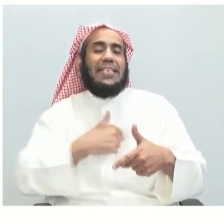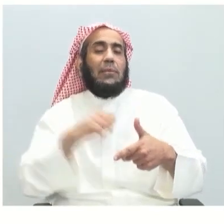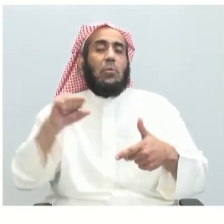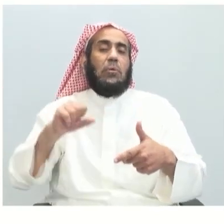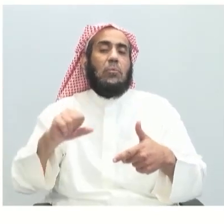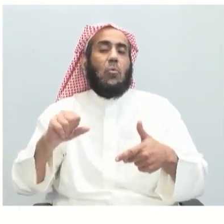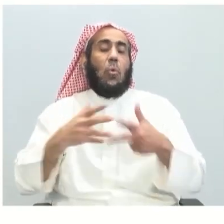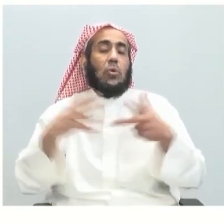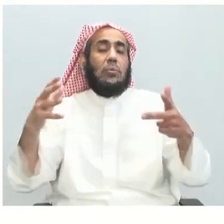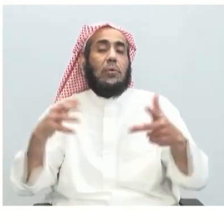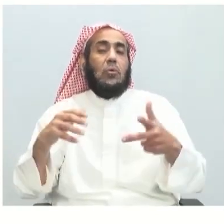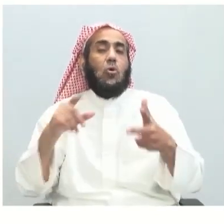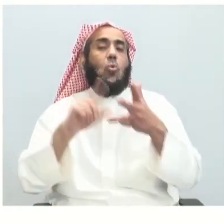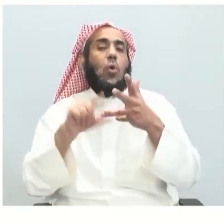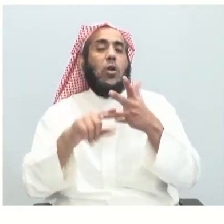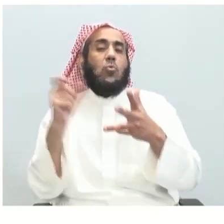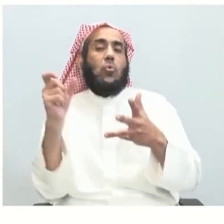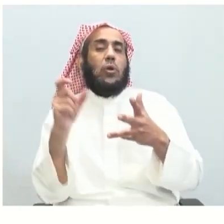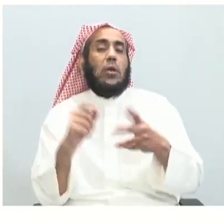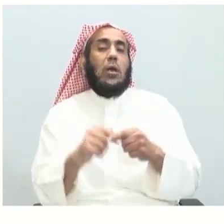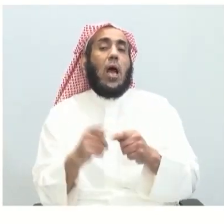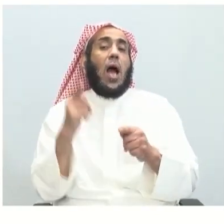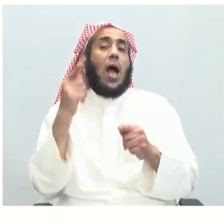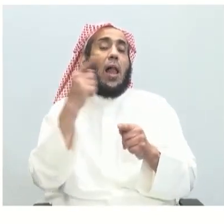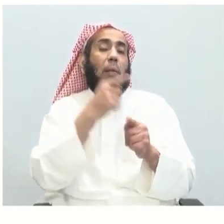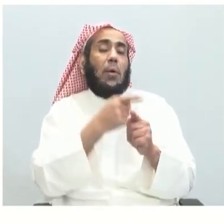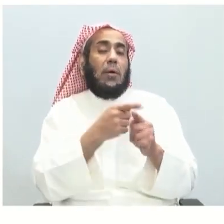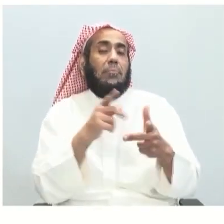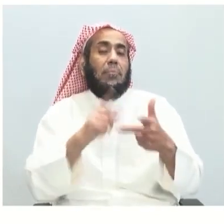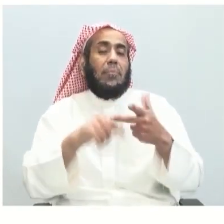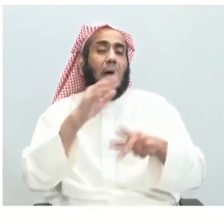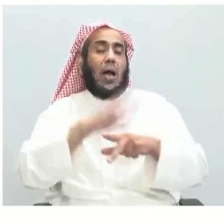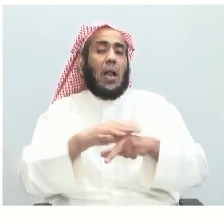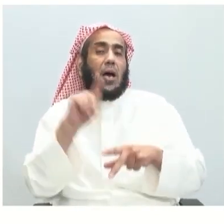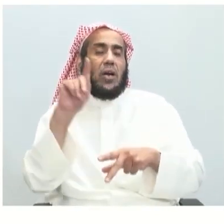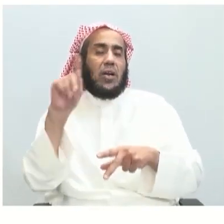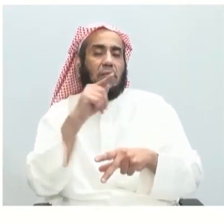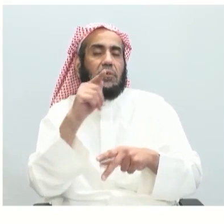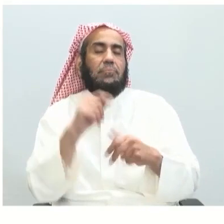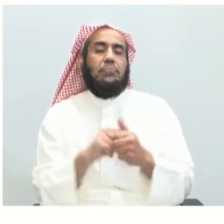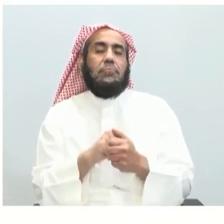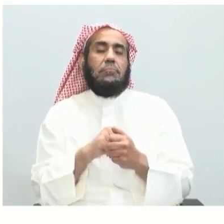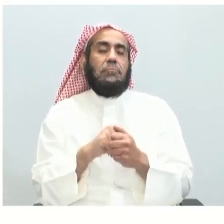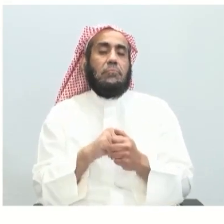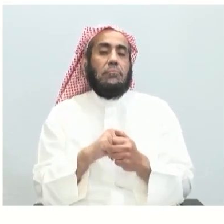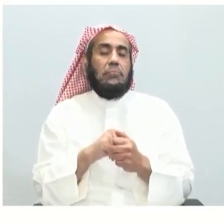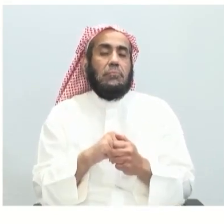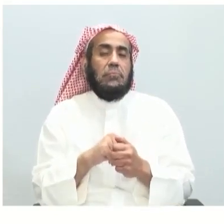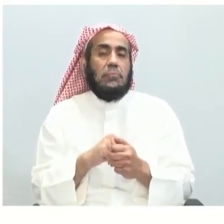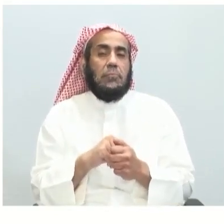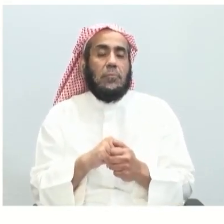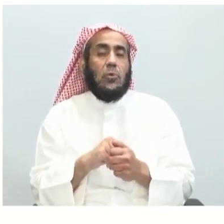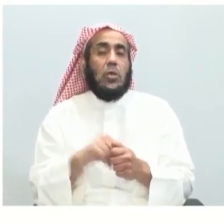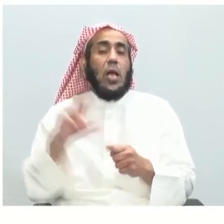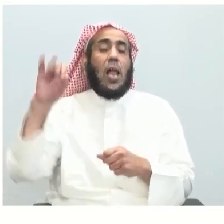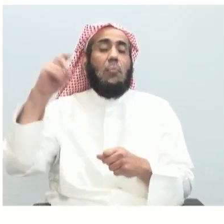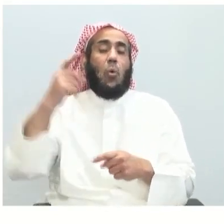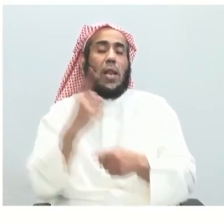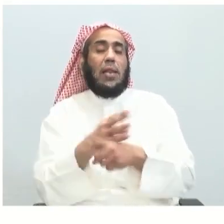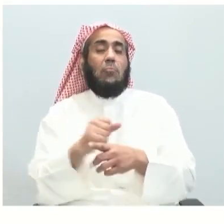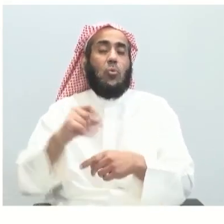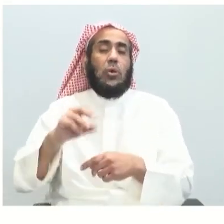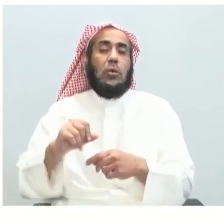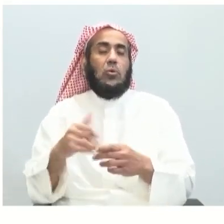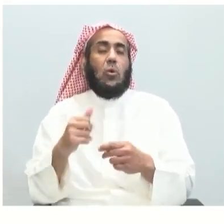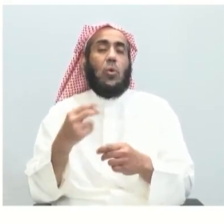ضمير وهو الجماعه والنون هنا علامه علامه على الرفع علامه على الرفع المعلمون هنا